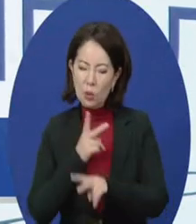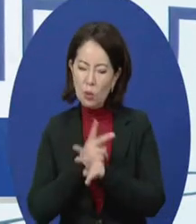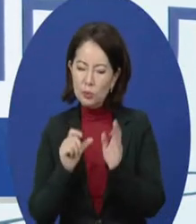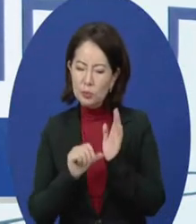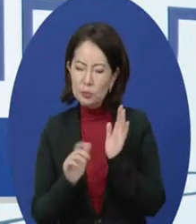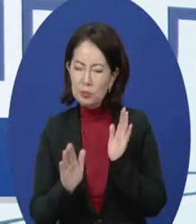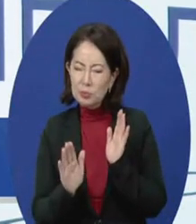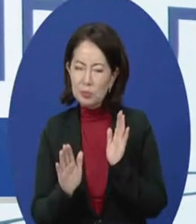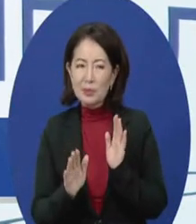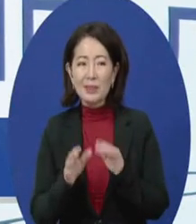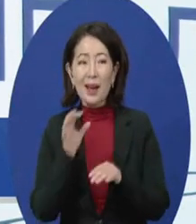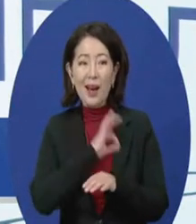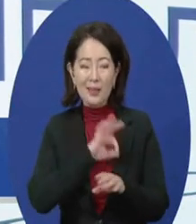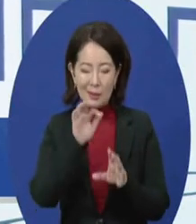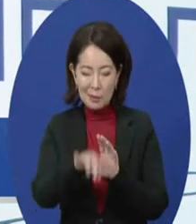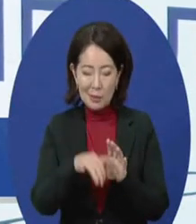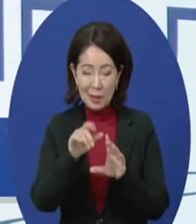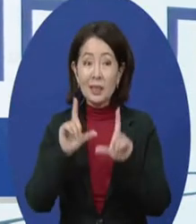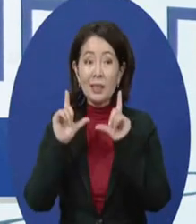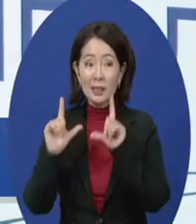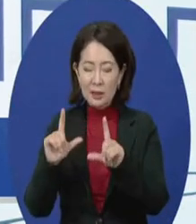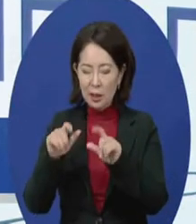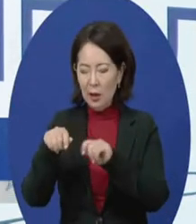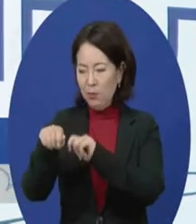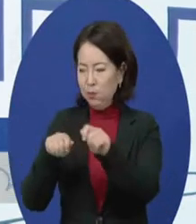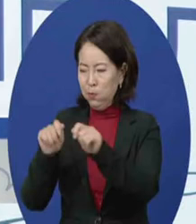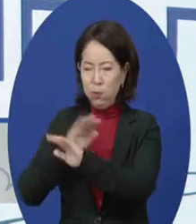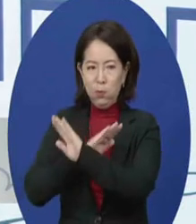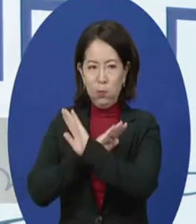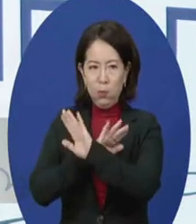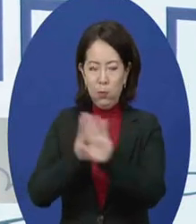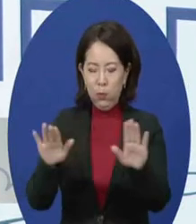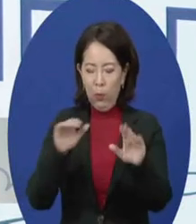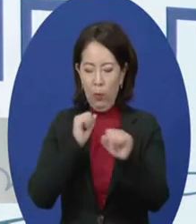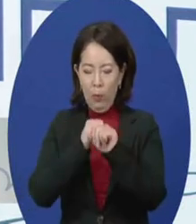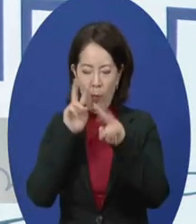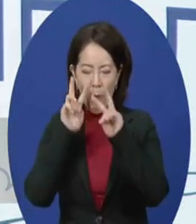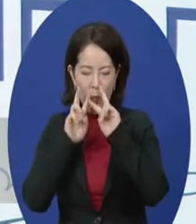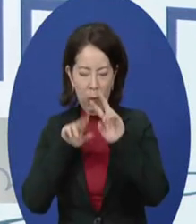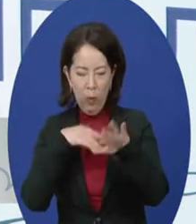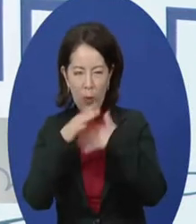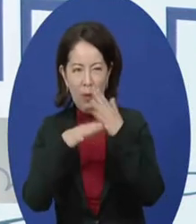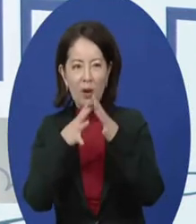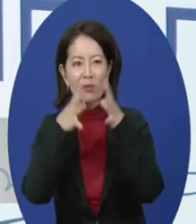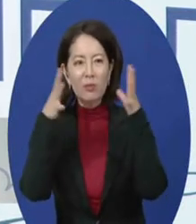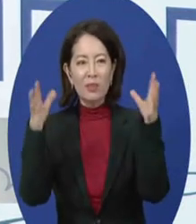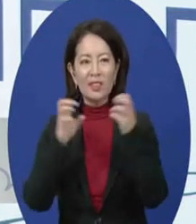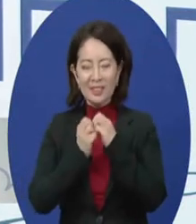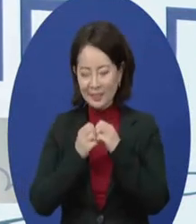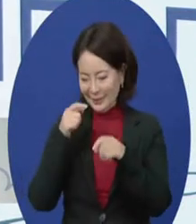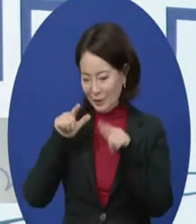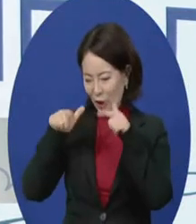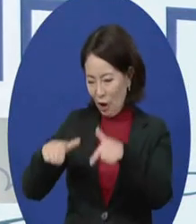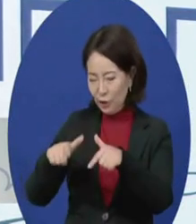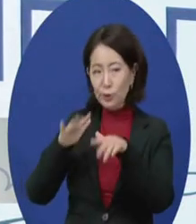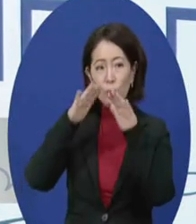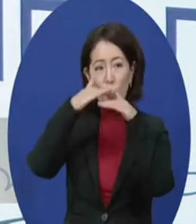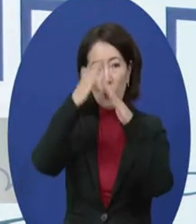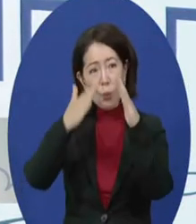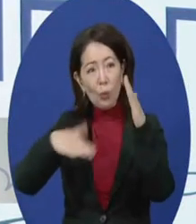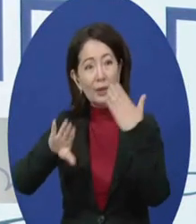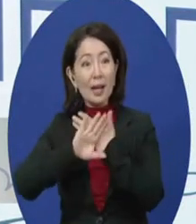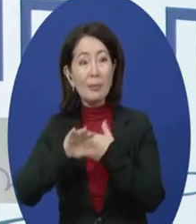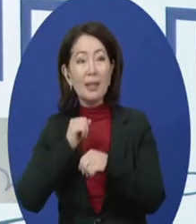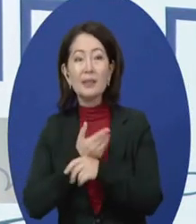хууль бус ашигт малтмын лицензүүдийг цуцалж энэ ажлаа цааш нь үргэлжлүүлэн хийж гол мөрөн уул усаа